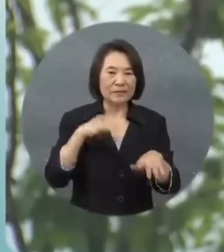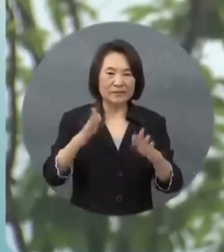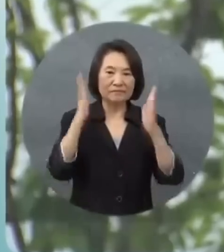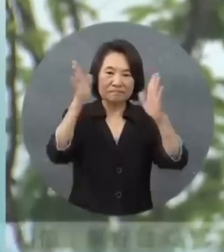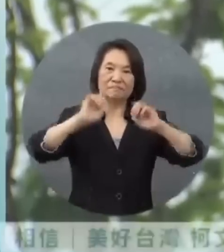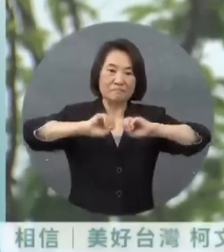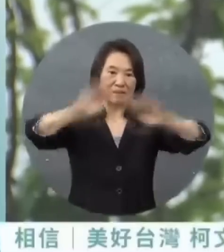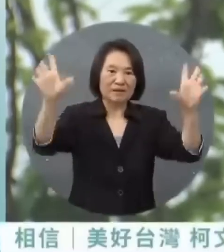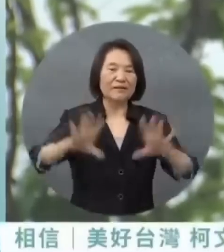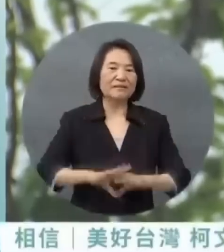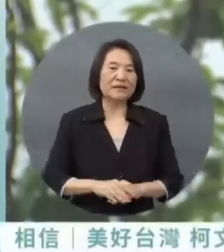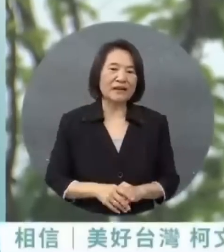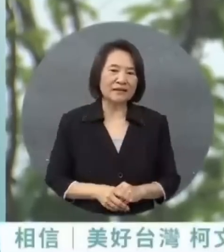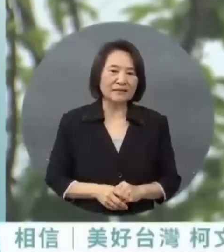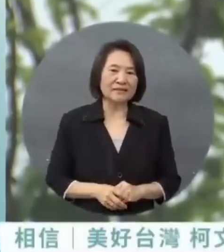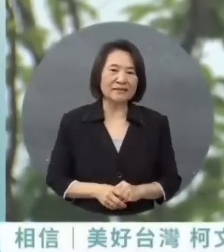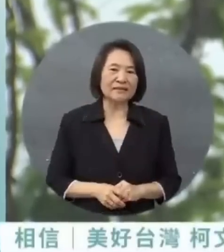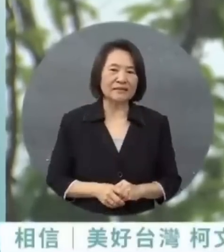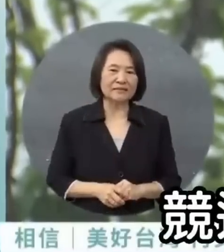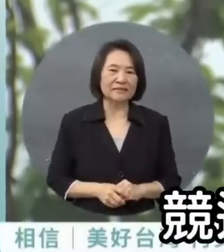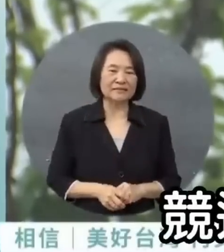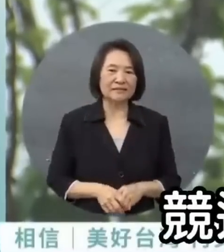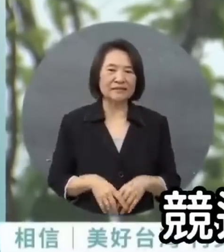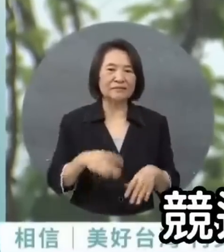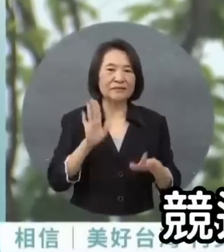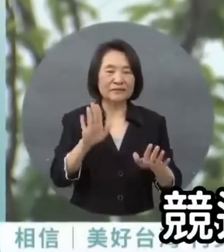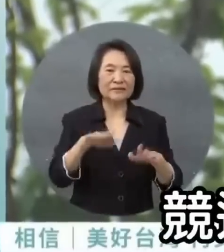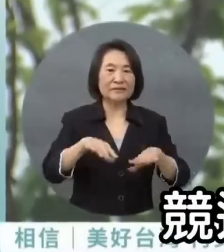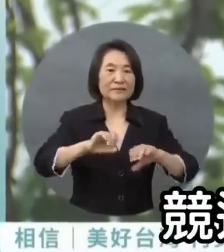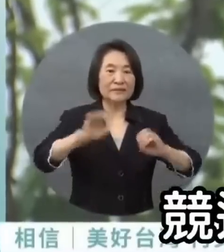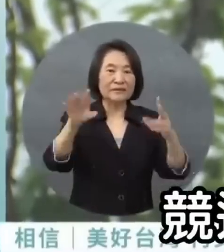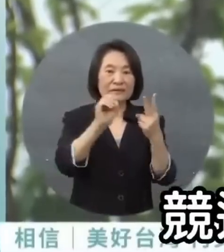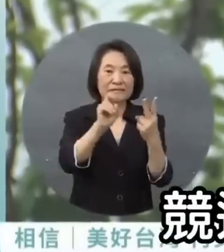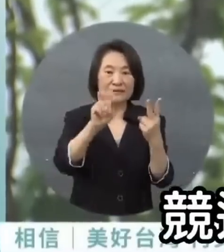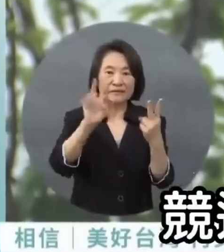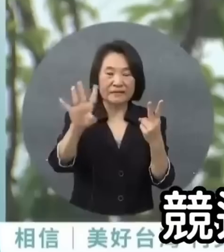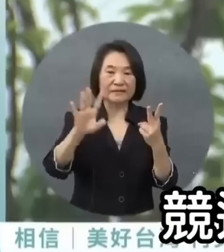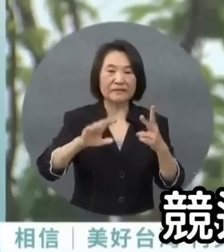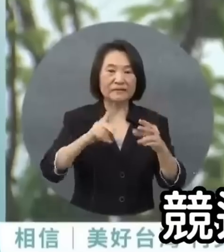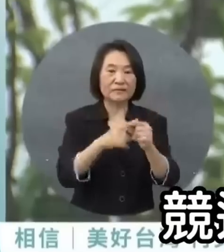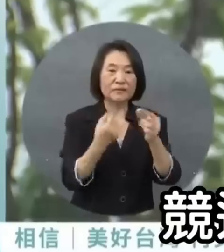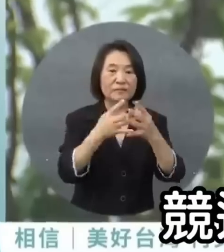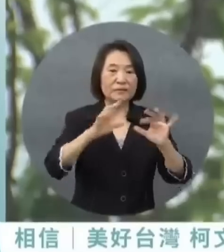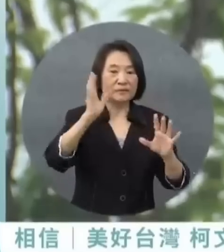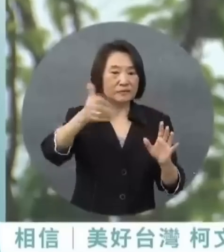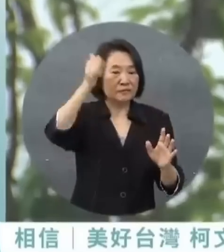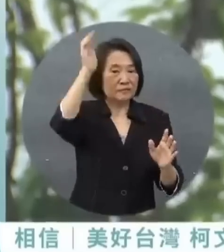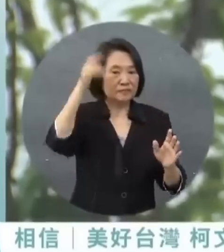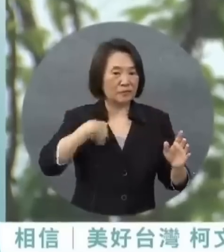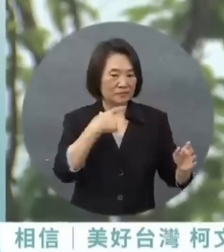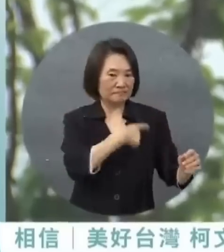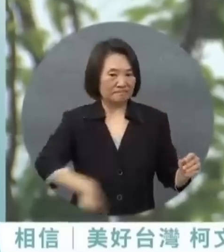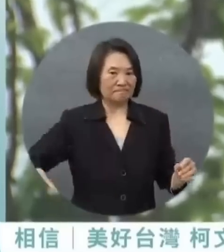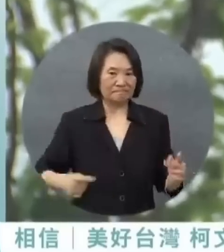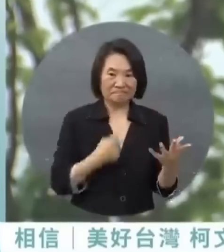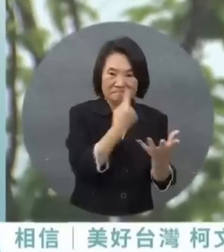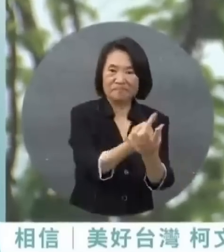布，代表台湾民众党竞选2024中华民国总统。